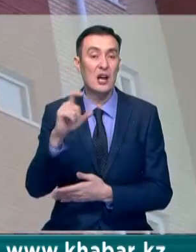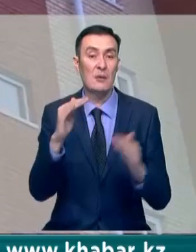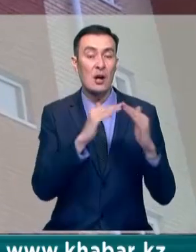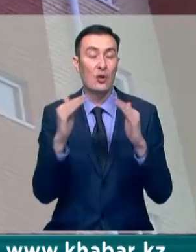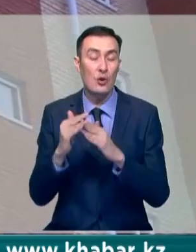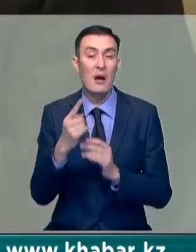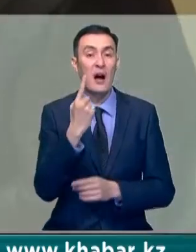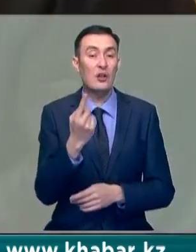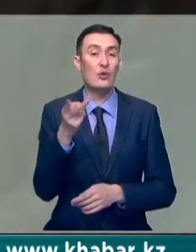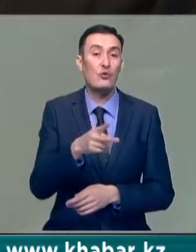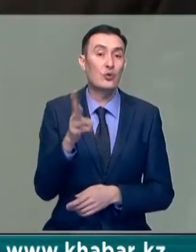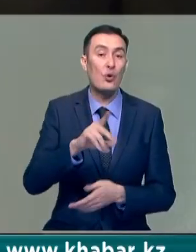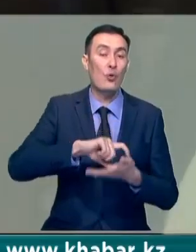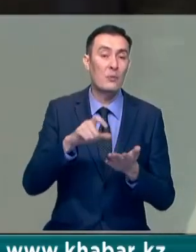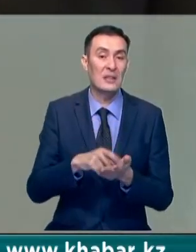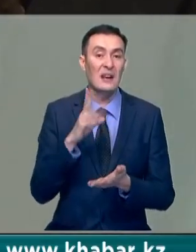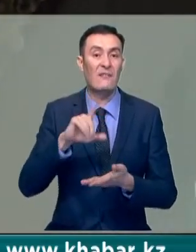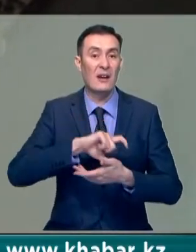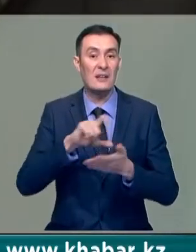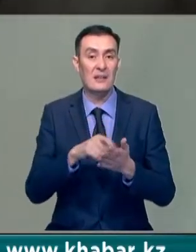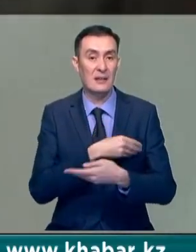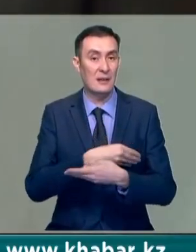Здесь 1-, 2- и 3-комнатные квартиры.